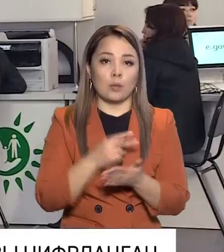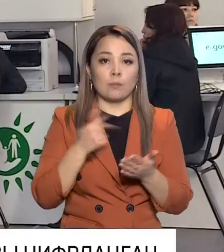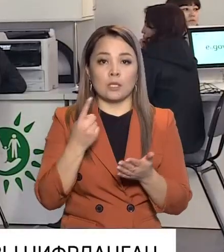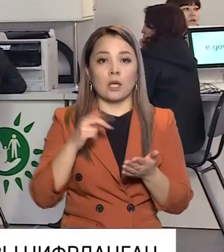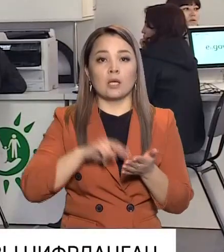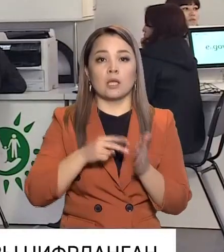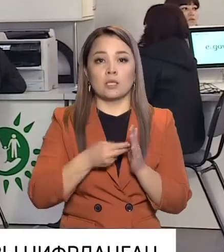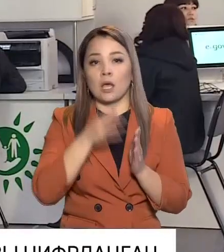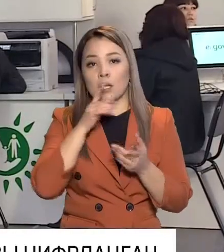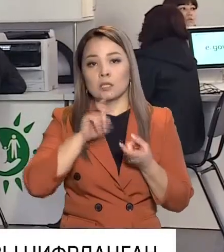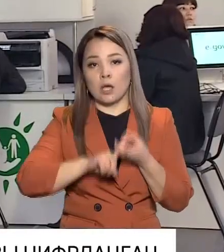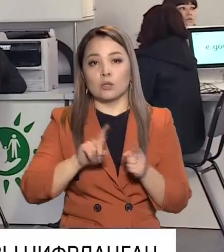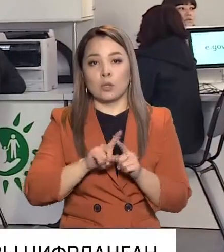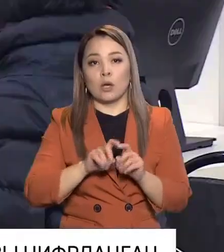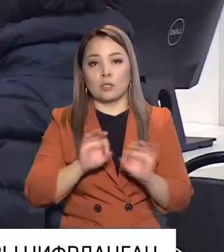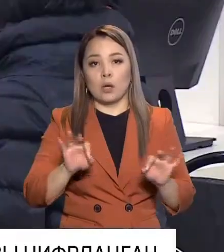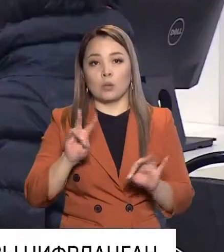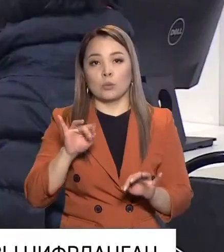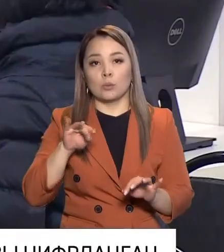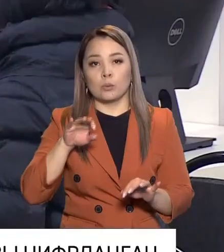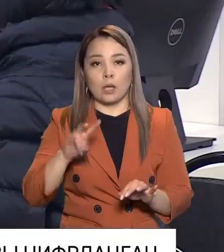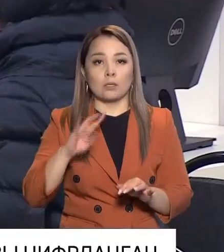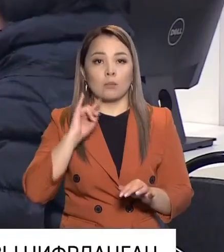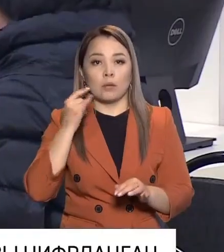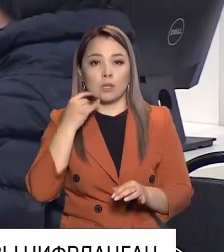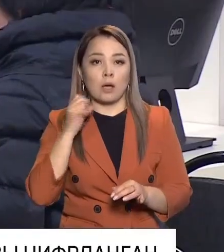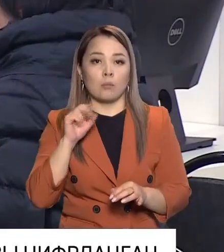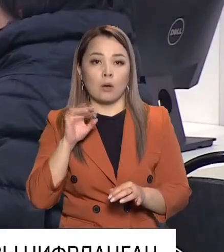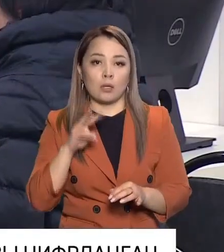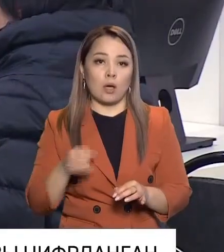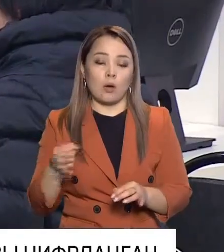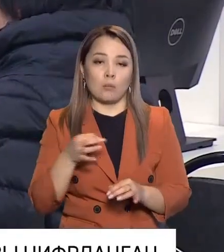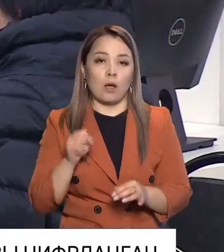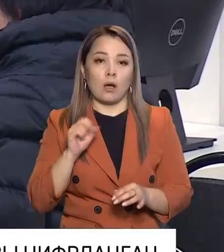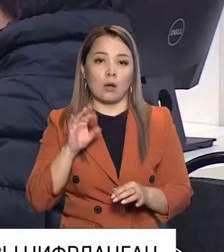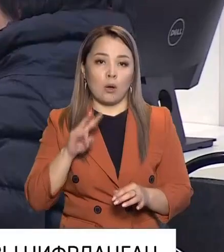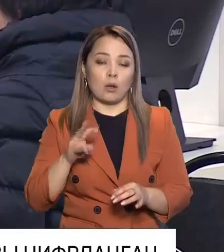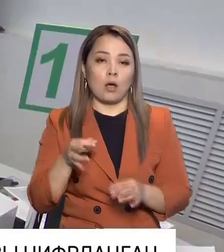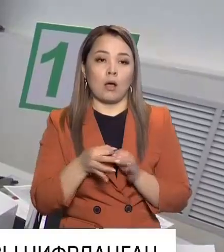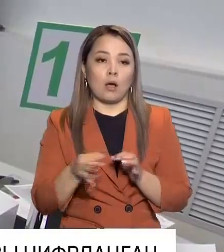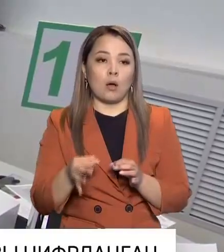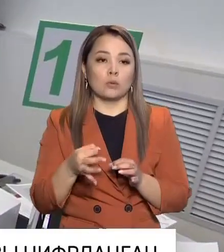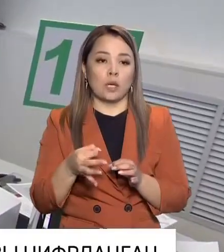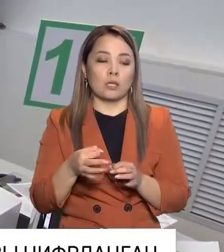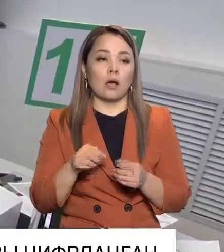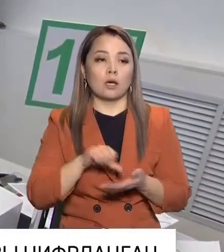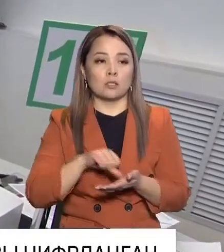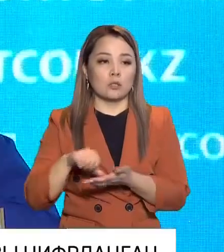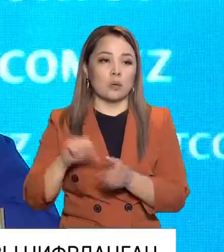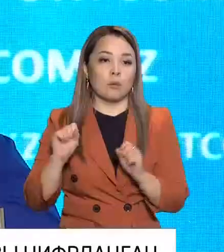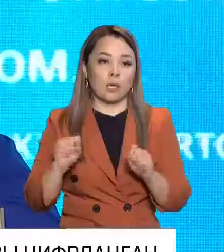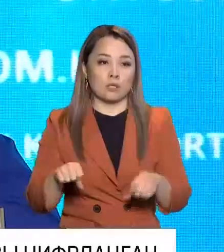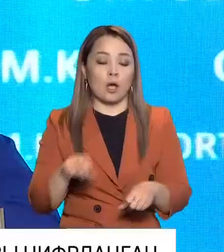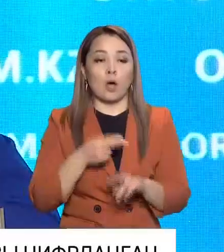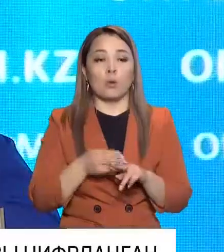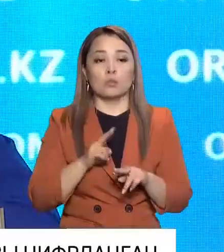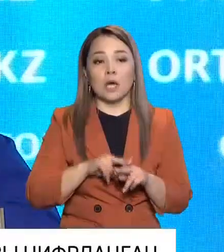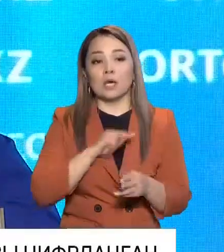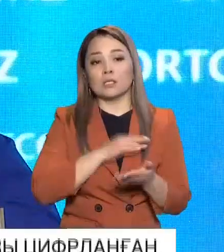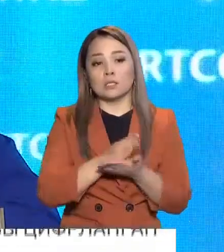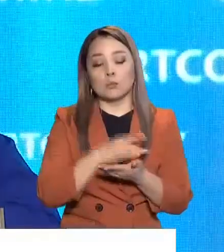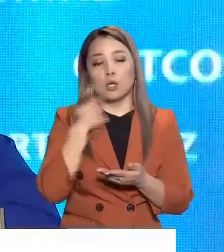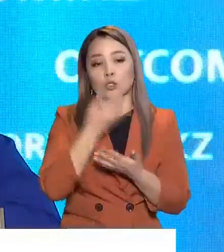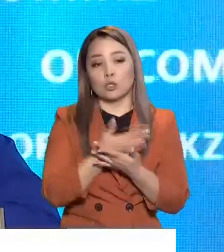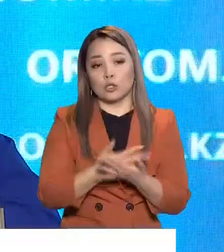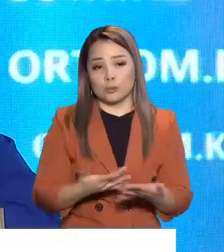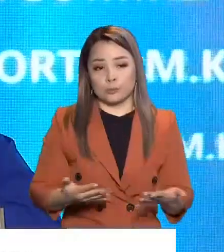тоқталды. Оған Нұрсұлтан, Павлодар қалалары мен Ақмола облысының Ақкөл ауданы қатысады. Осы қызметтердің түрін